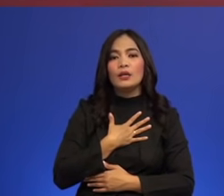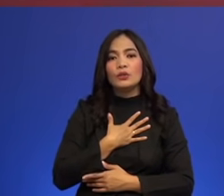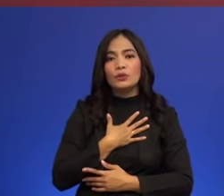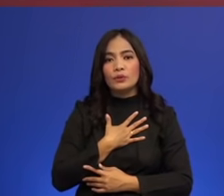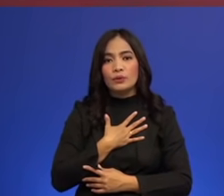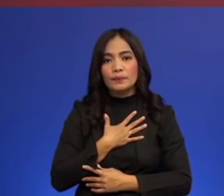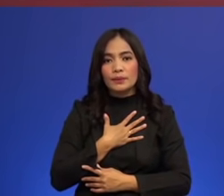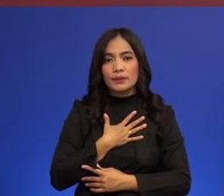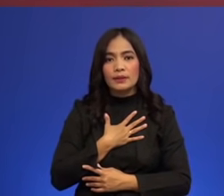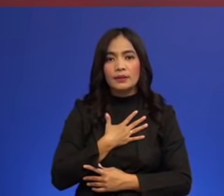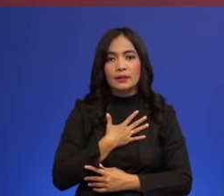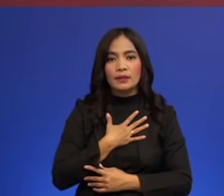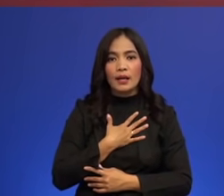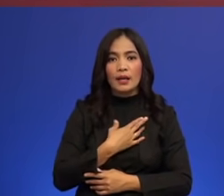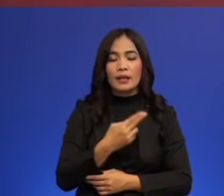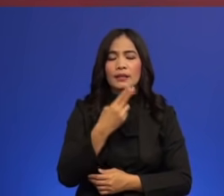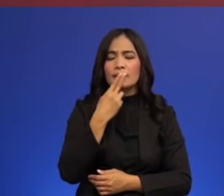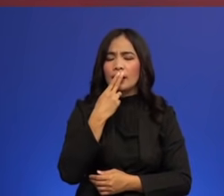aku